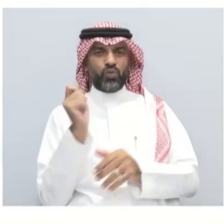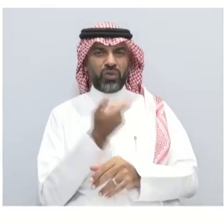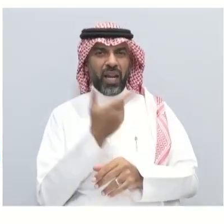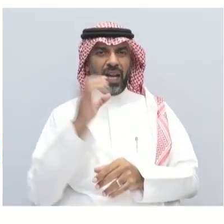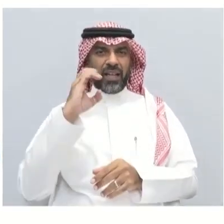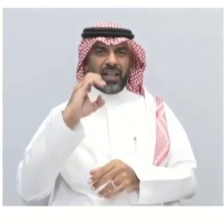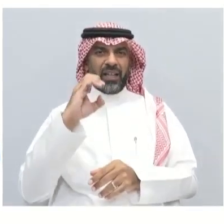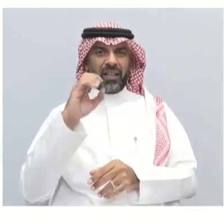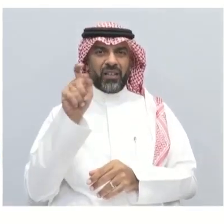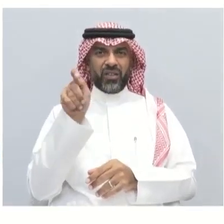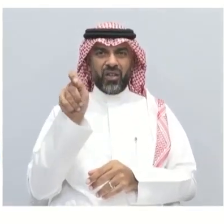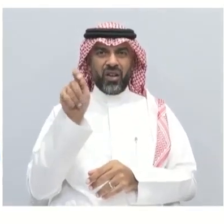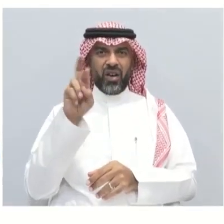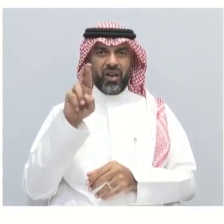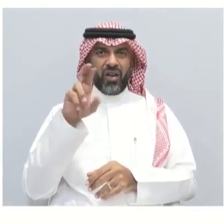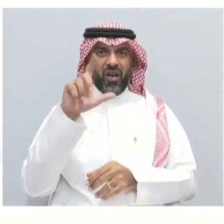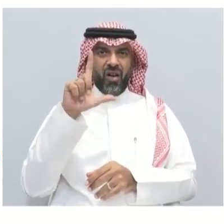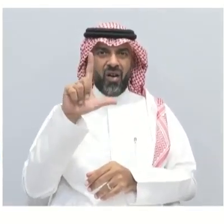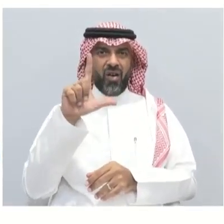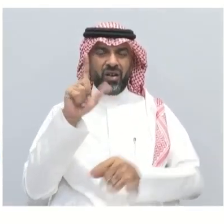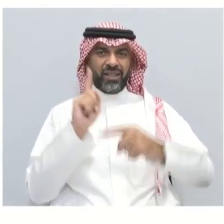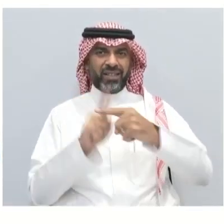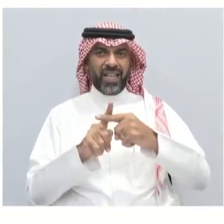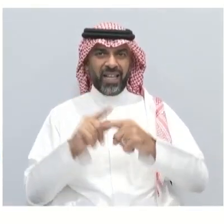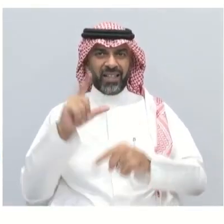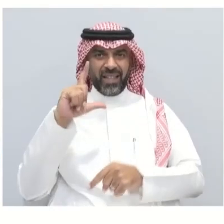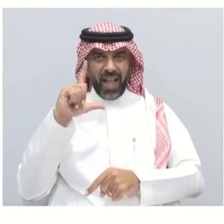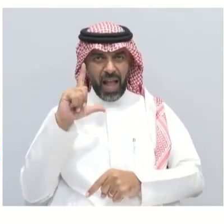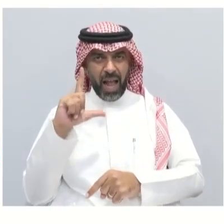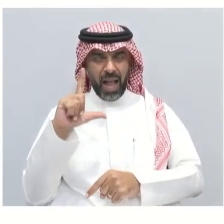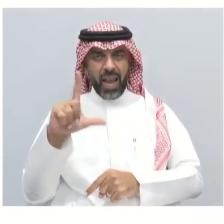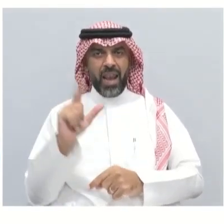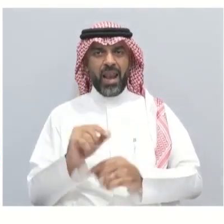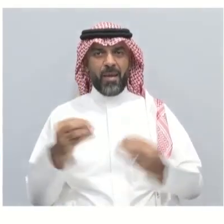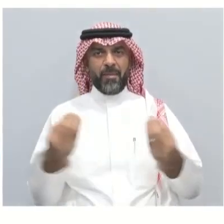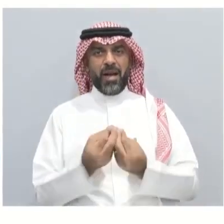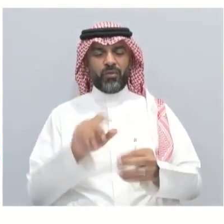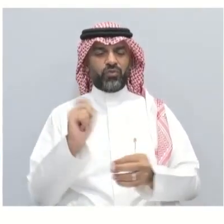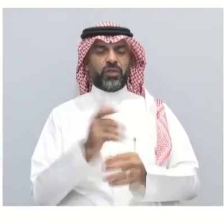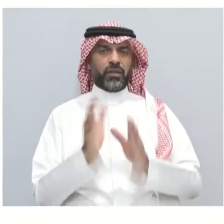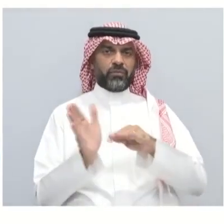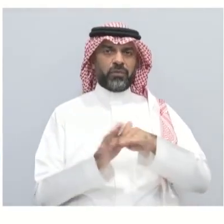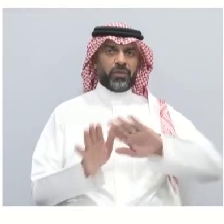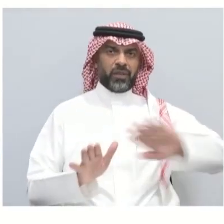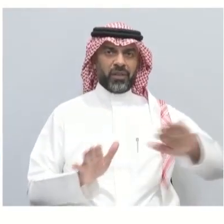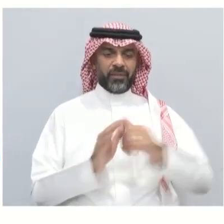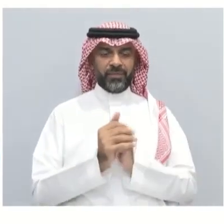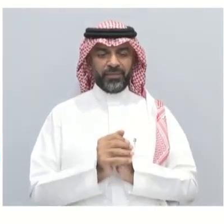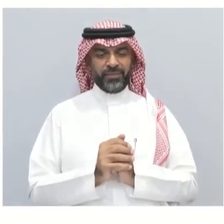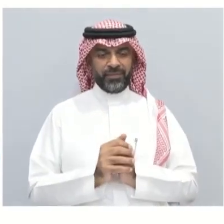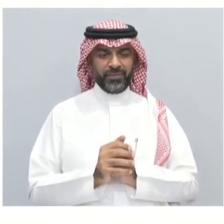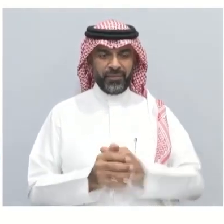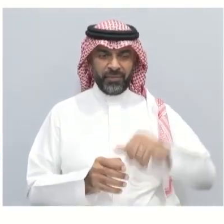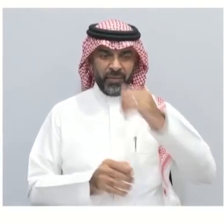احتياجنا اذا كانت رساله او عنوان وايضا نستطيع تطبيقها بالضغط على كنترول وحرف الال او مفتاح